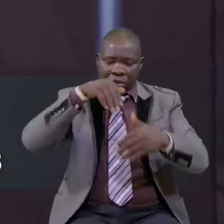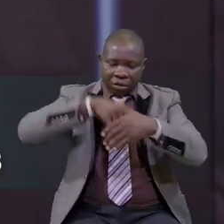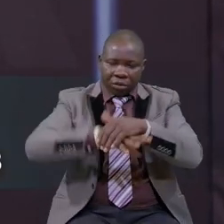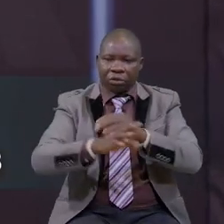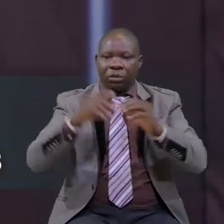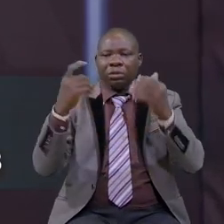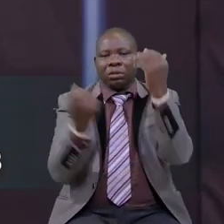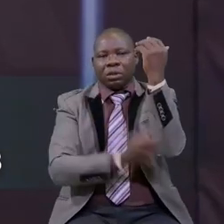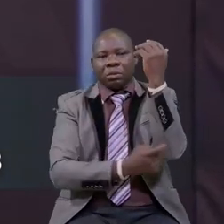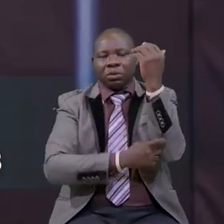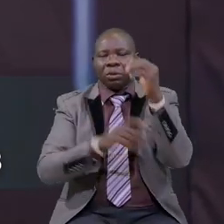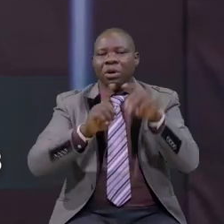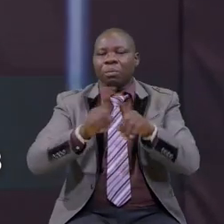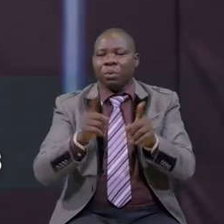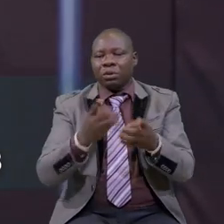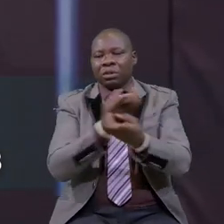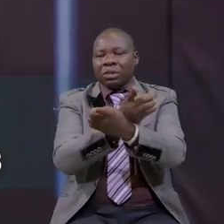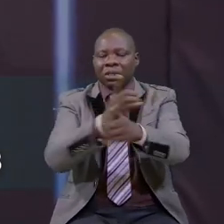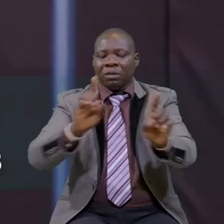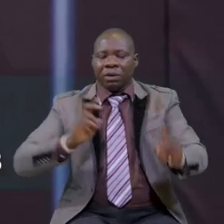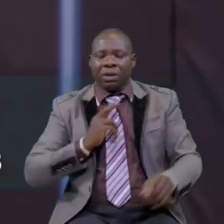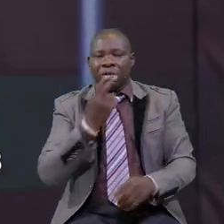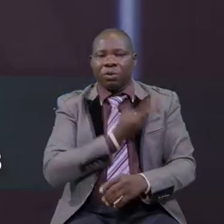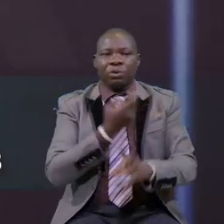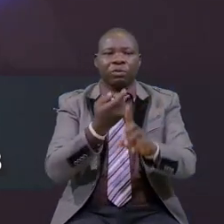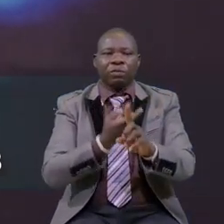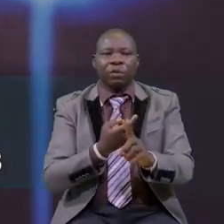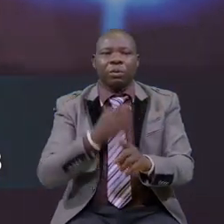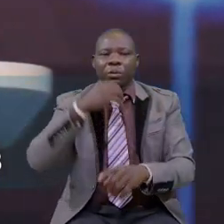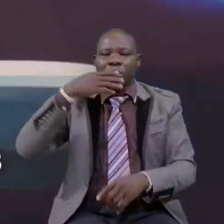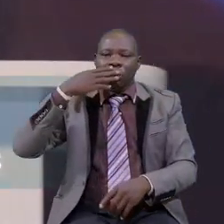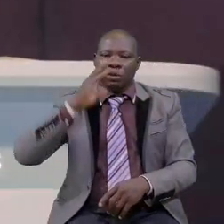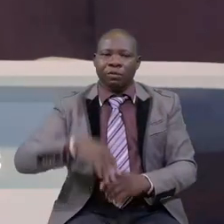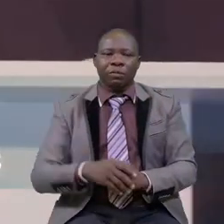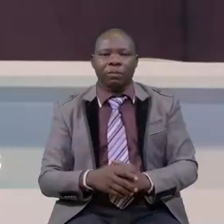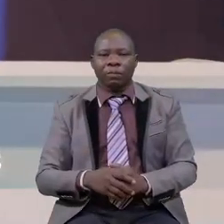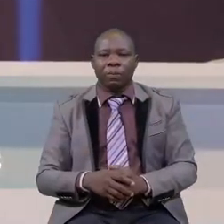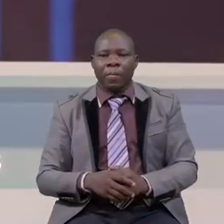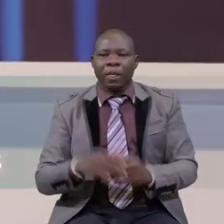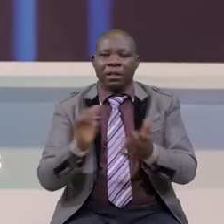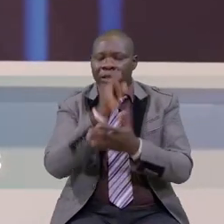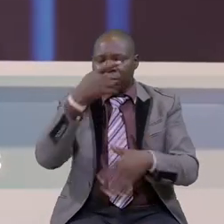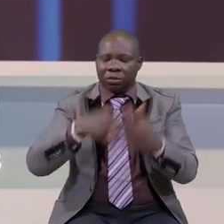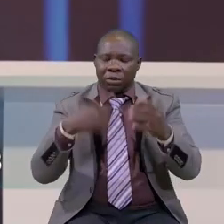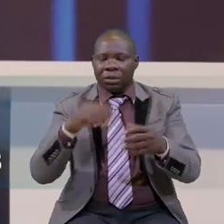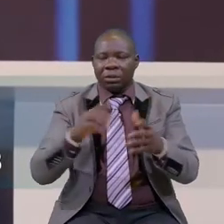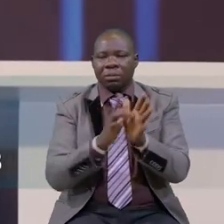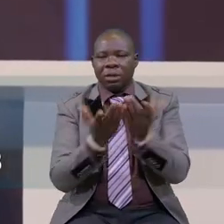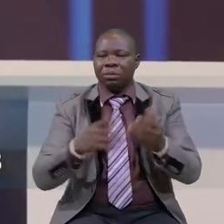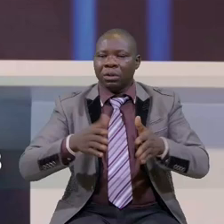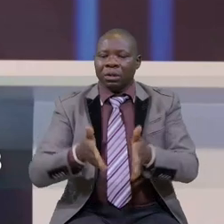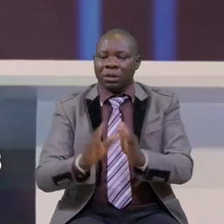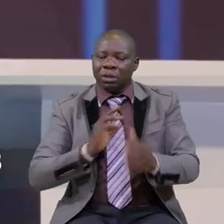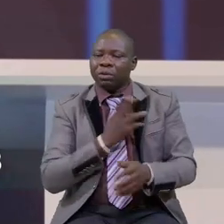nous induit pas en tentation, mais délivre-nous du malin. C'est ce que la Bible nous dit.